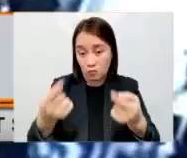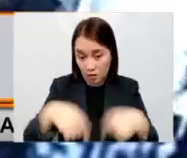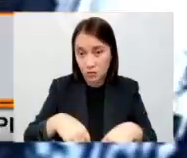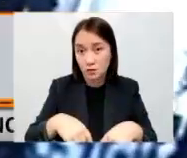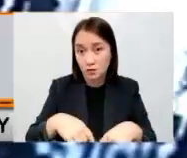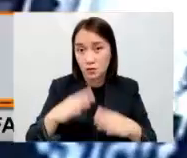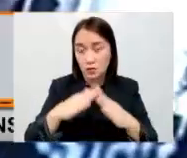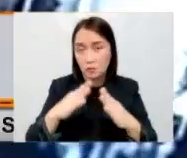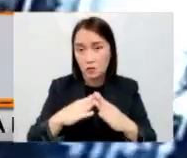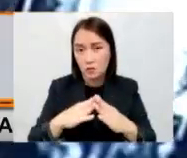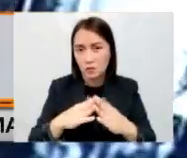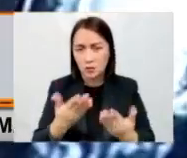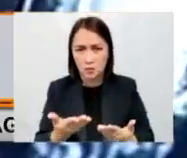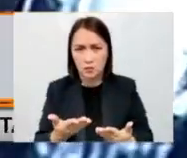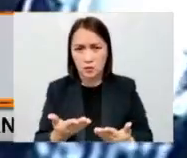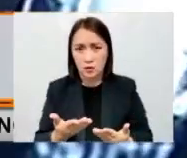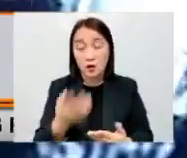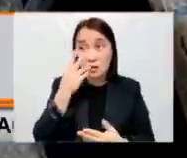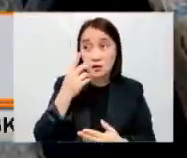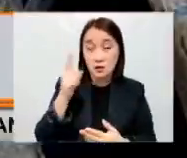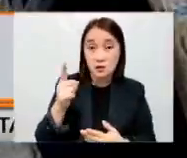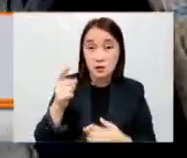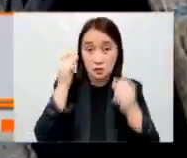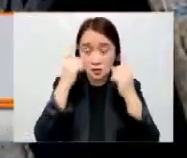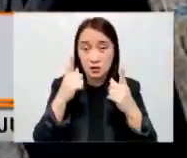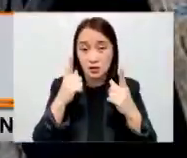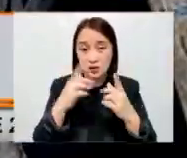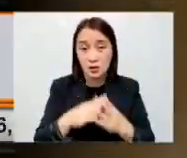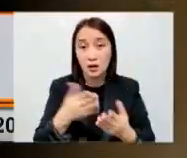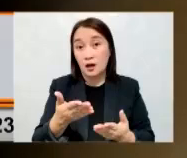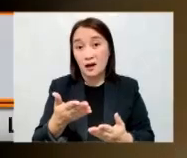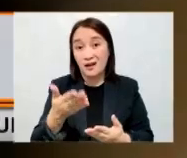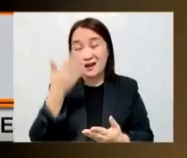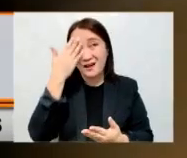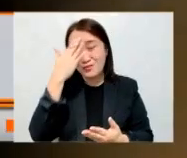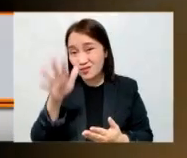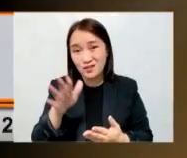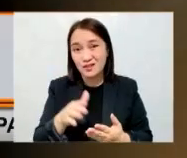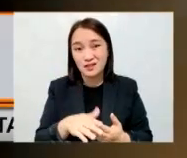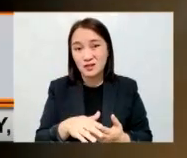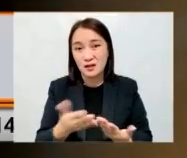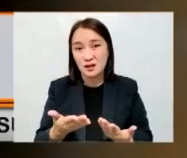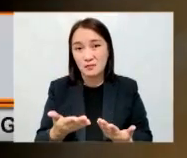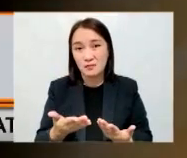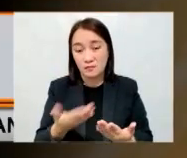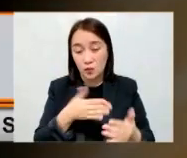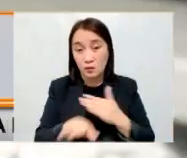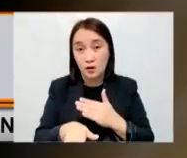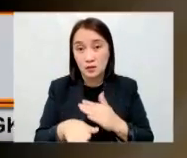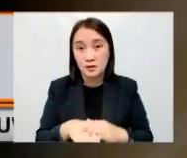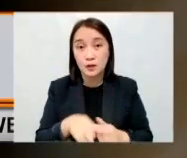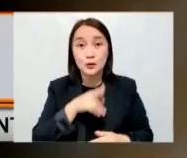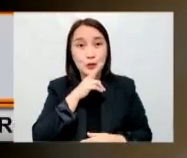sumagot yung suspect, gising na po. Yung pintong nakalimutan kong ipasaran. Umalis din naman ang suspect makalipas ng ilang